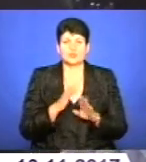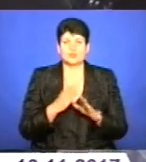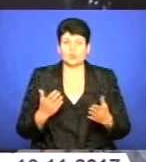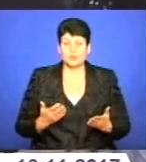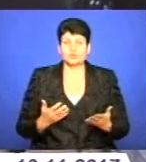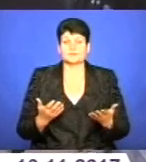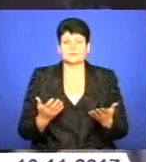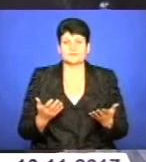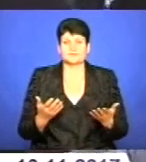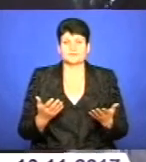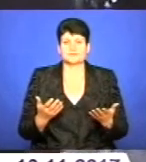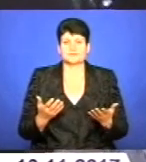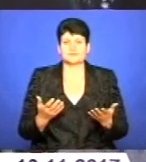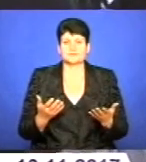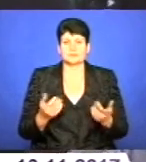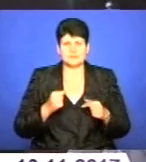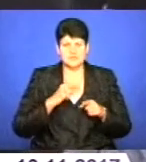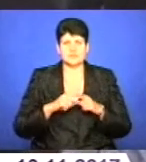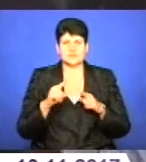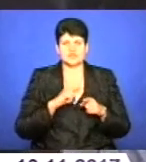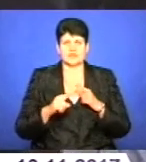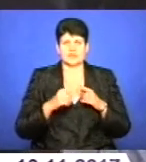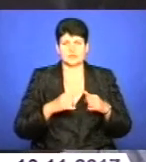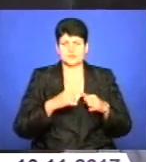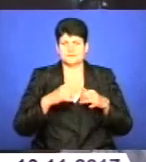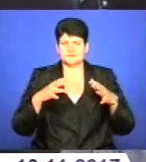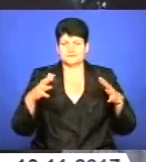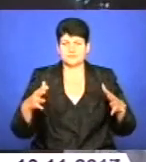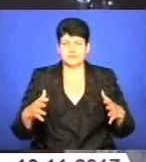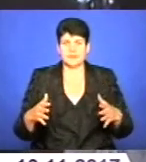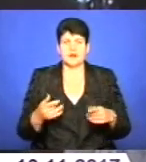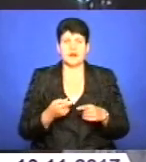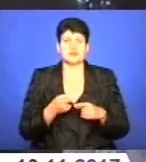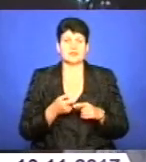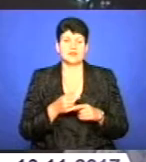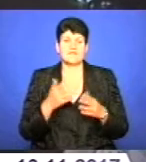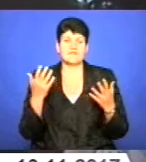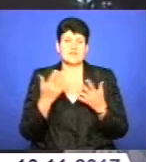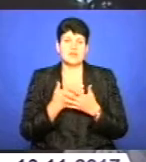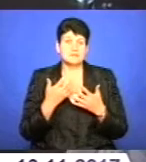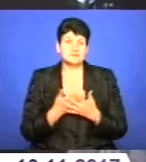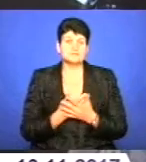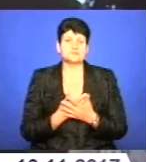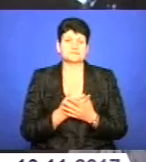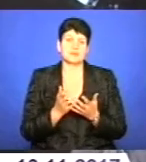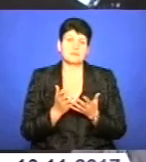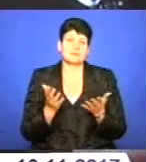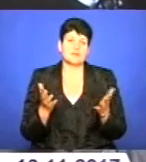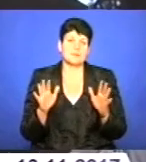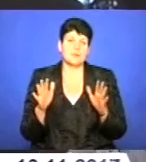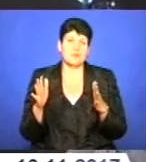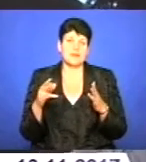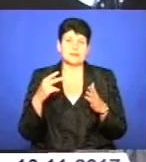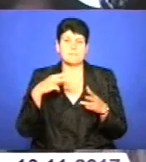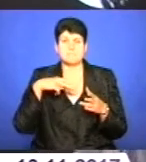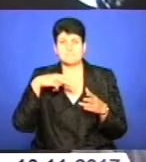рухається стрімко до якогось фіналу певного. Але сам фільм, він швидше як оцей такий момент